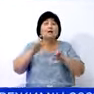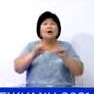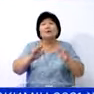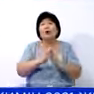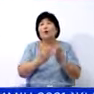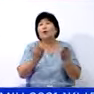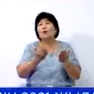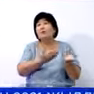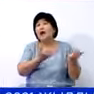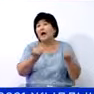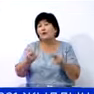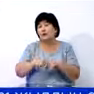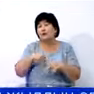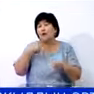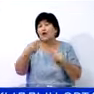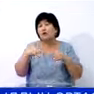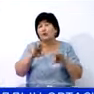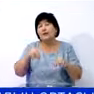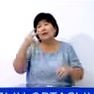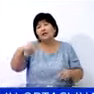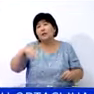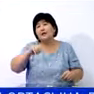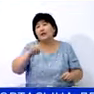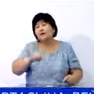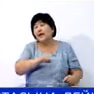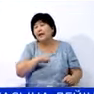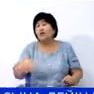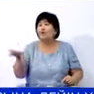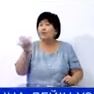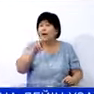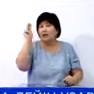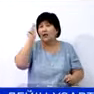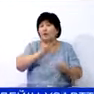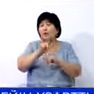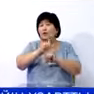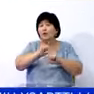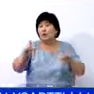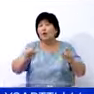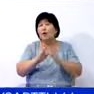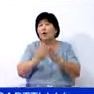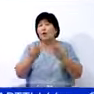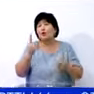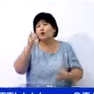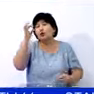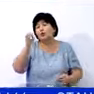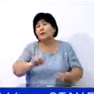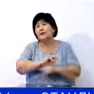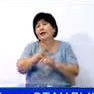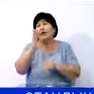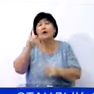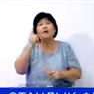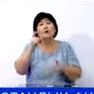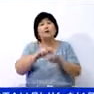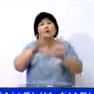оқулықпен қамтамасыз етілу жайы да сөз болды. 20 тамызға дейін барлық білім беру мекемелері оқулықпен 100% қамтылмақ. Бір